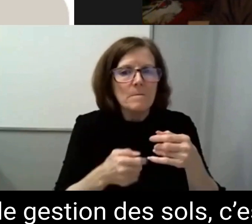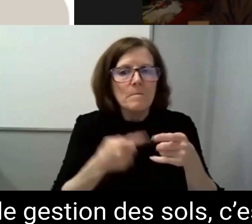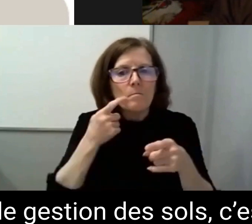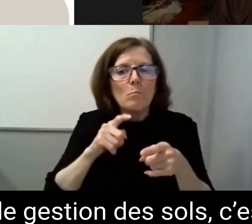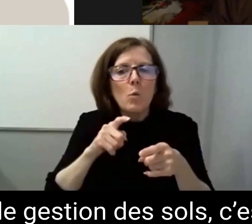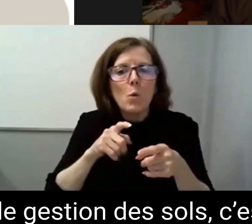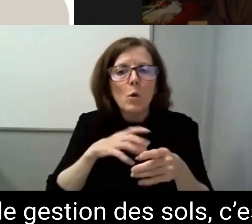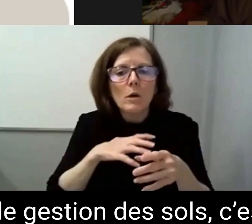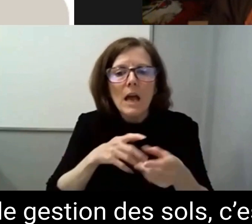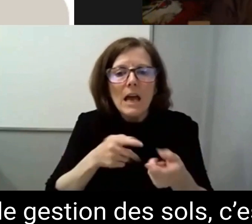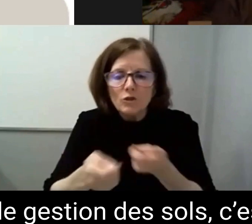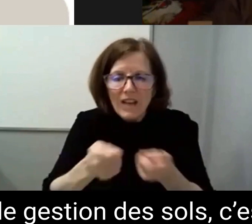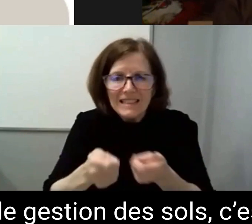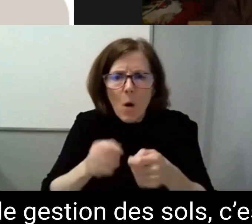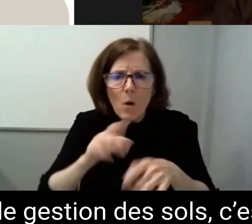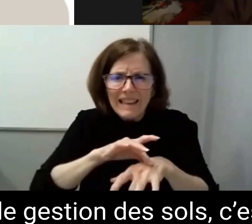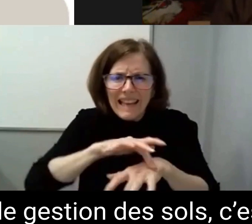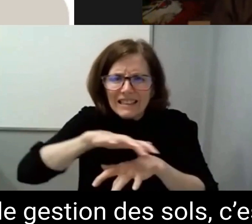des sols,